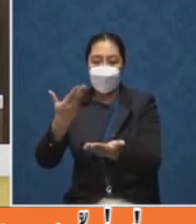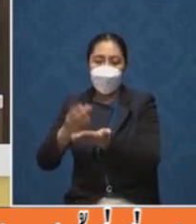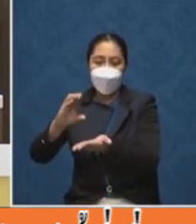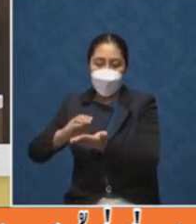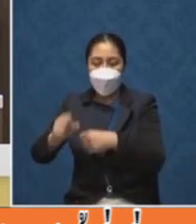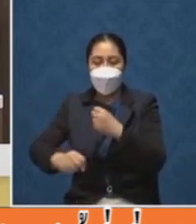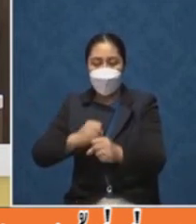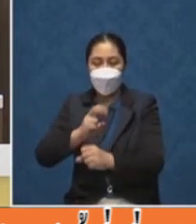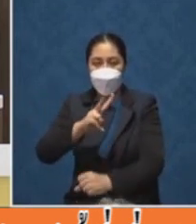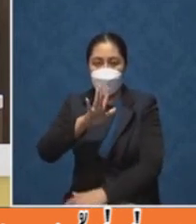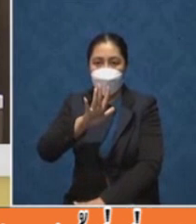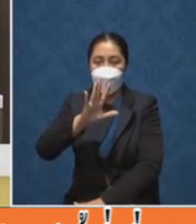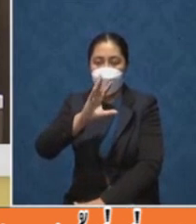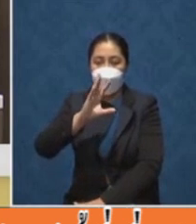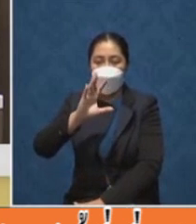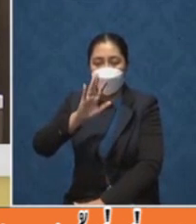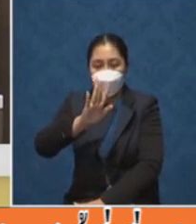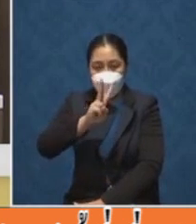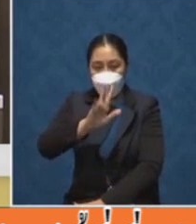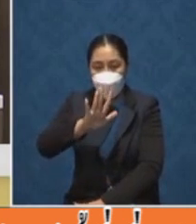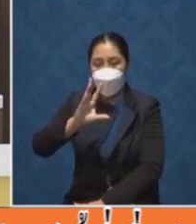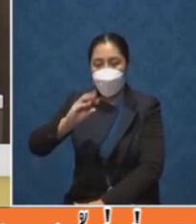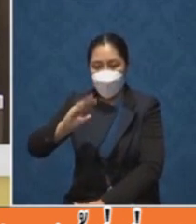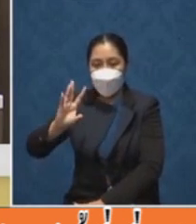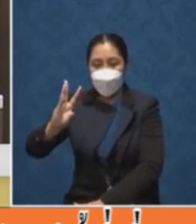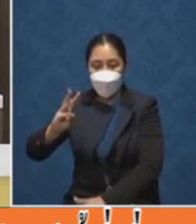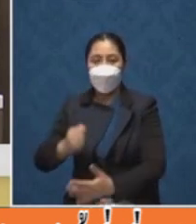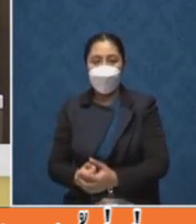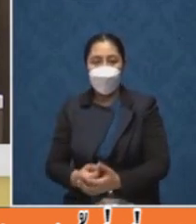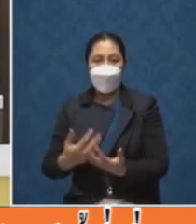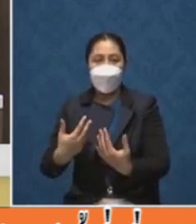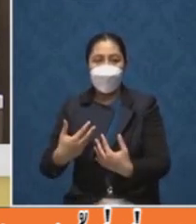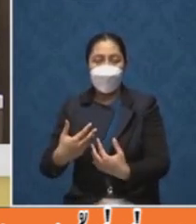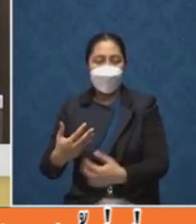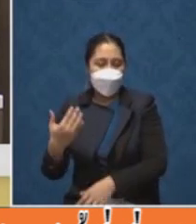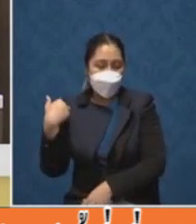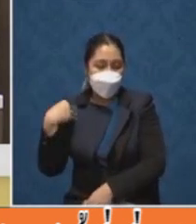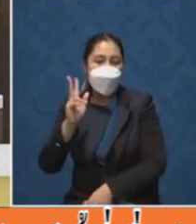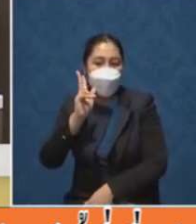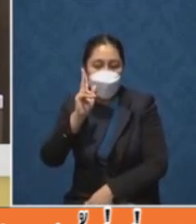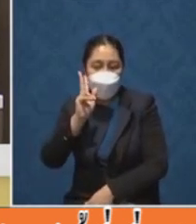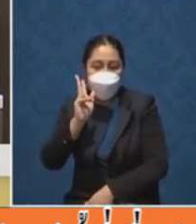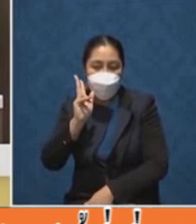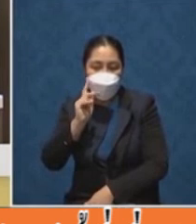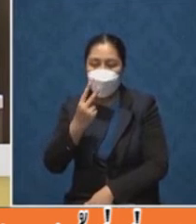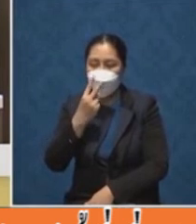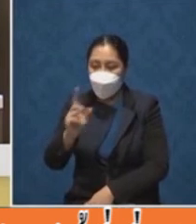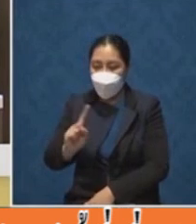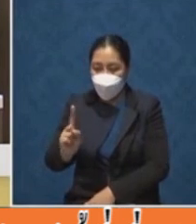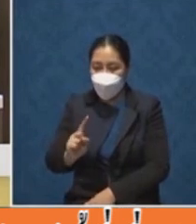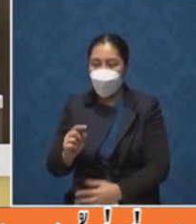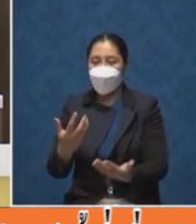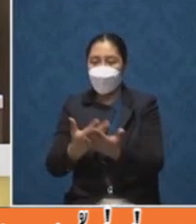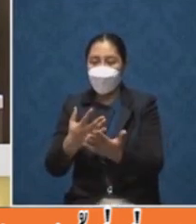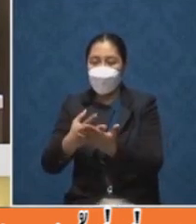าณ 2,566 ค่ะเรื่องสุดท้ายค่ะดิฉันเพิ่งได้เห็นข่าวมาเมื่อไม่นานมานี้ว่ามีการปรับโครงสร้างภายในกระท